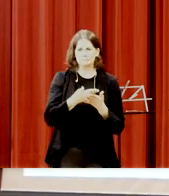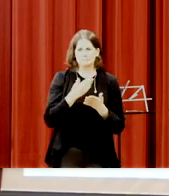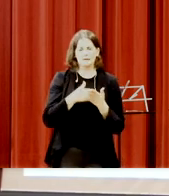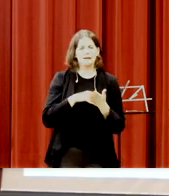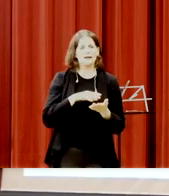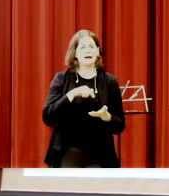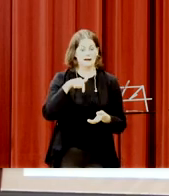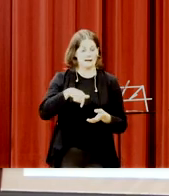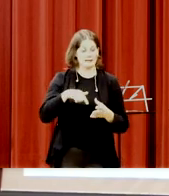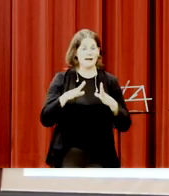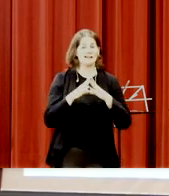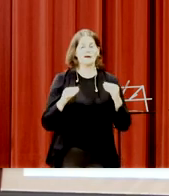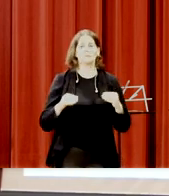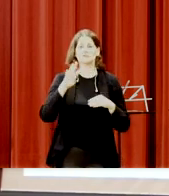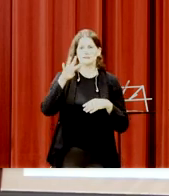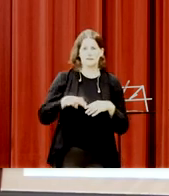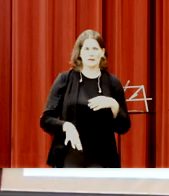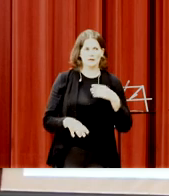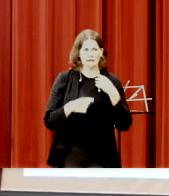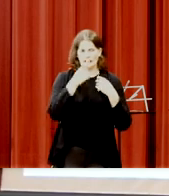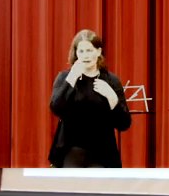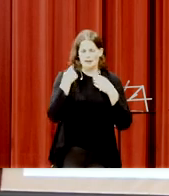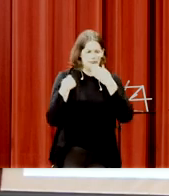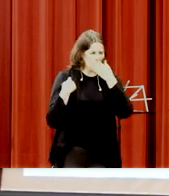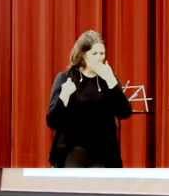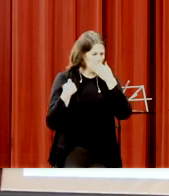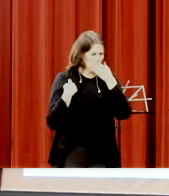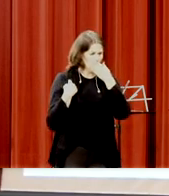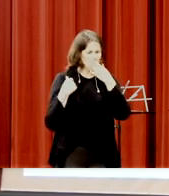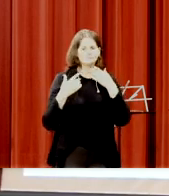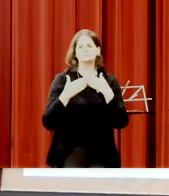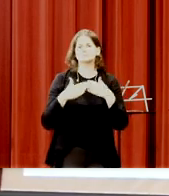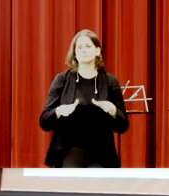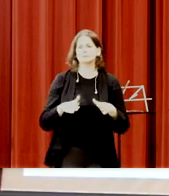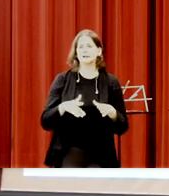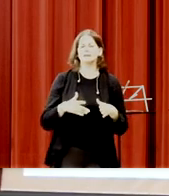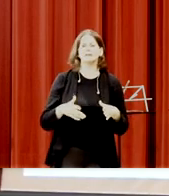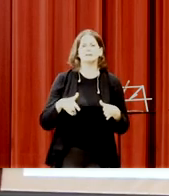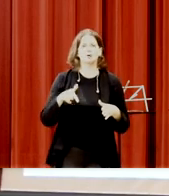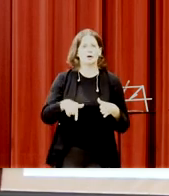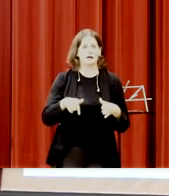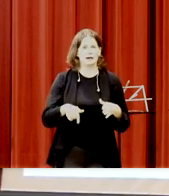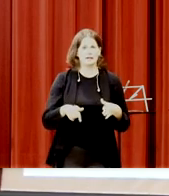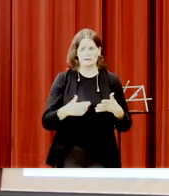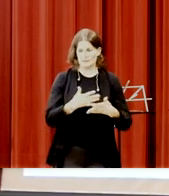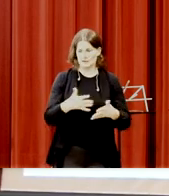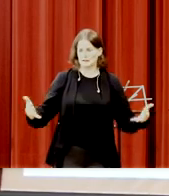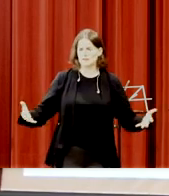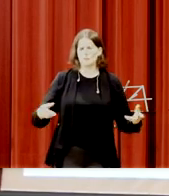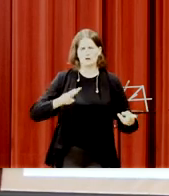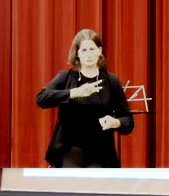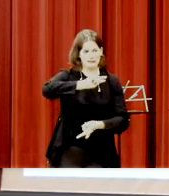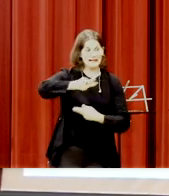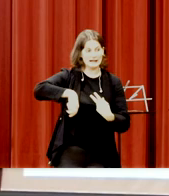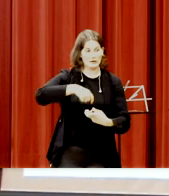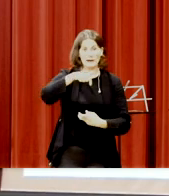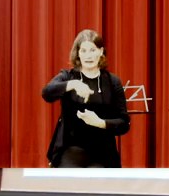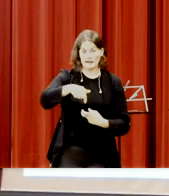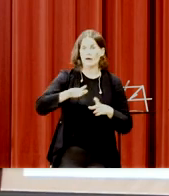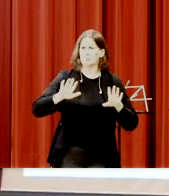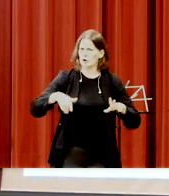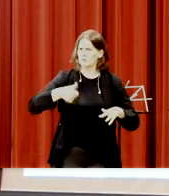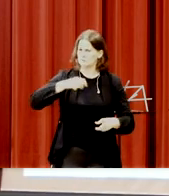mateix renovada, doncs, també hi ha les obres d'adequació de la plaça de la